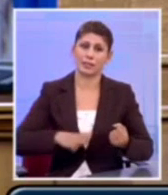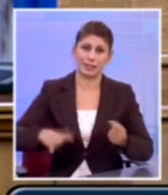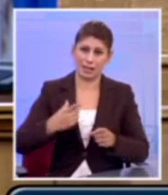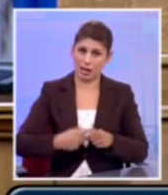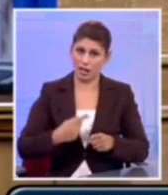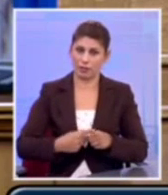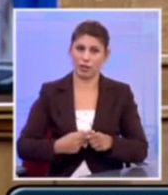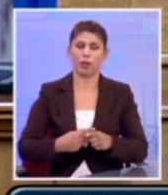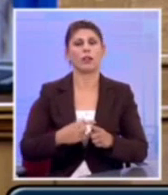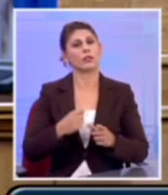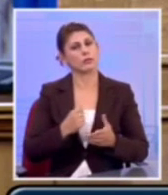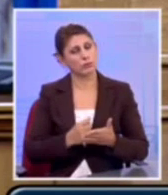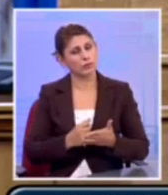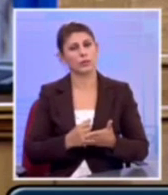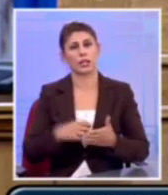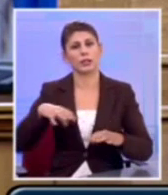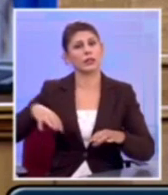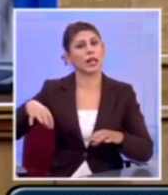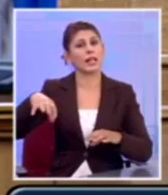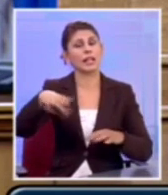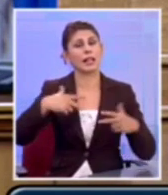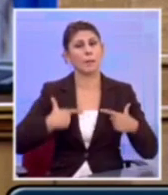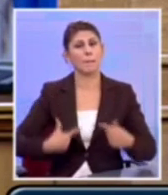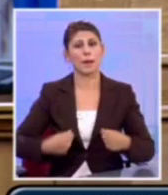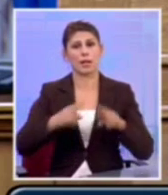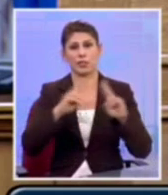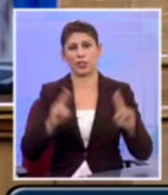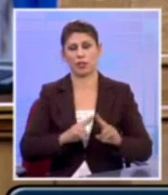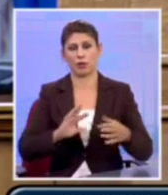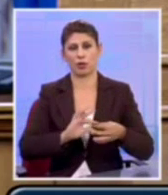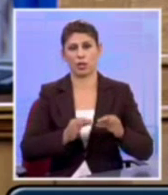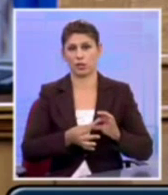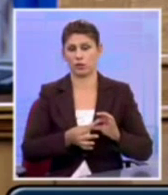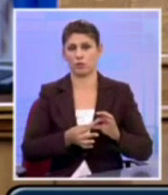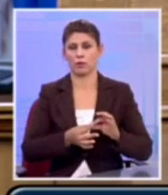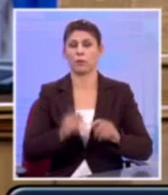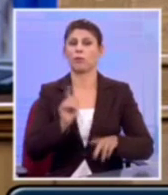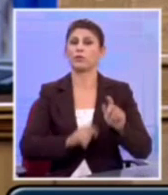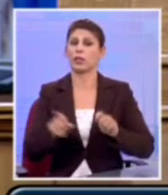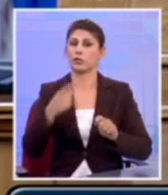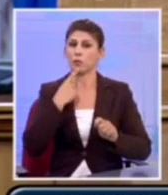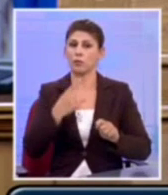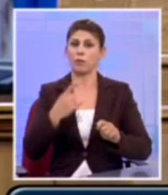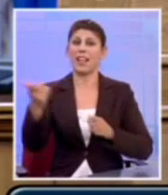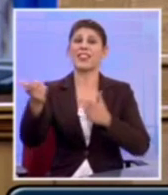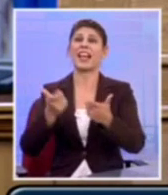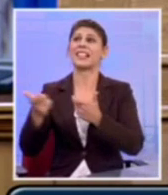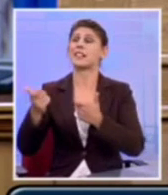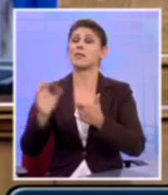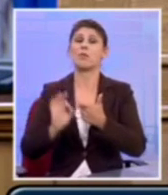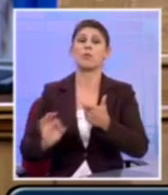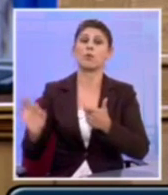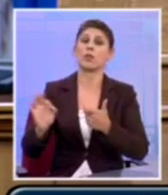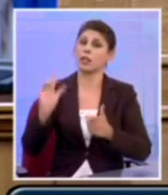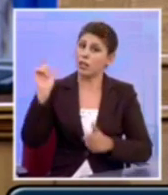μας όσο και τις χώρες μέλη των διεθνών οργανισμών που συγκροτούν τους λεγόμενους δανειστές και